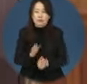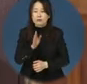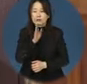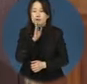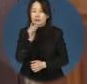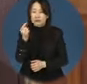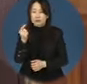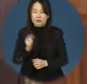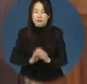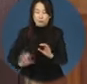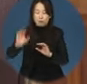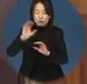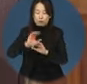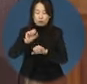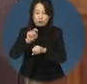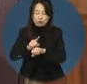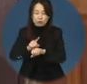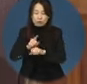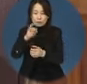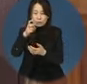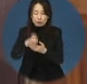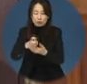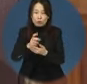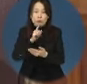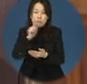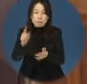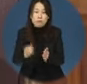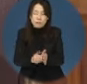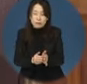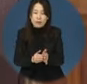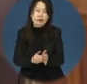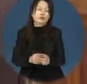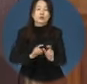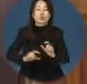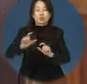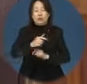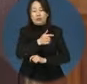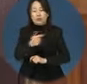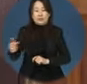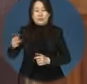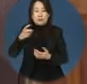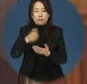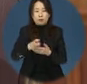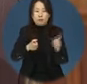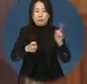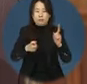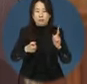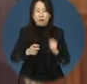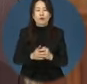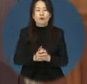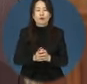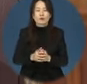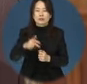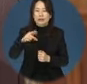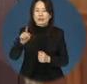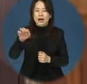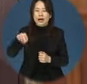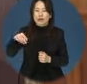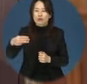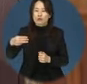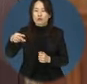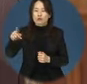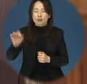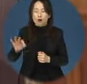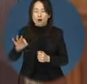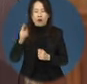요청 저 원칙도 말씀드렸습니다만 은 더 큰 원 책은 지방 자체에 있어서는 자율성을 보장하는 거라고 생각한 그냥 의 자치 붕권